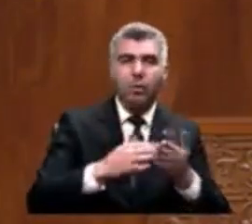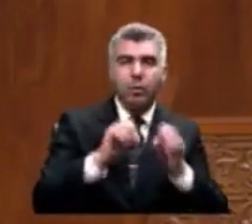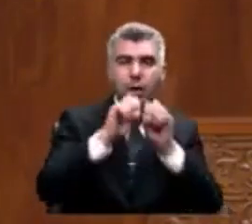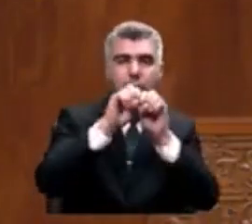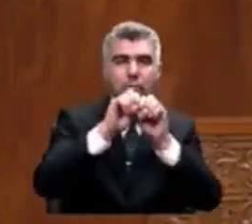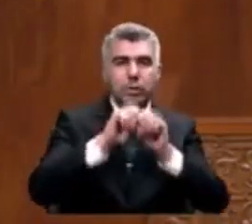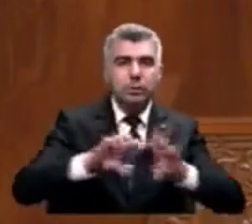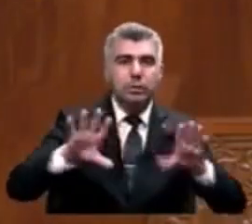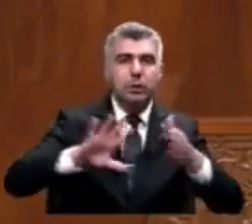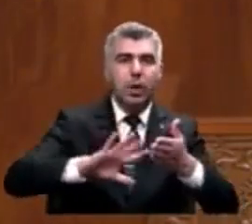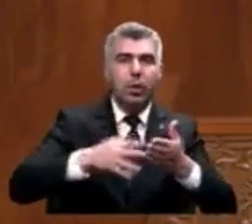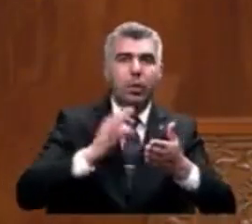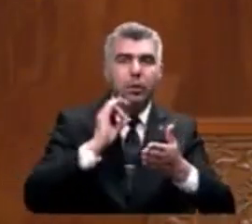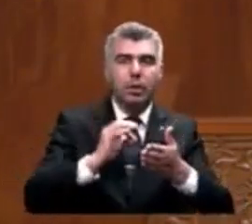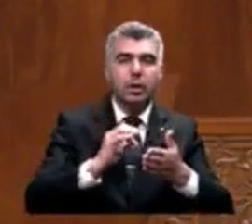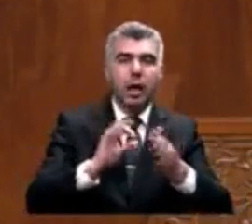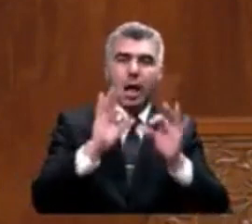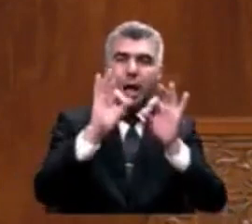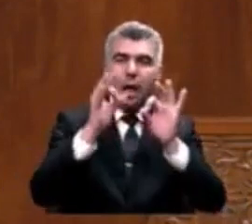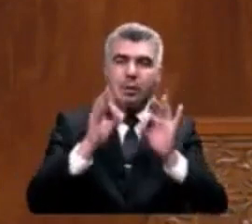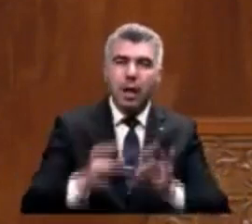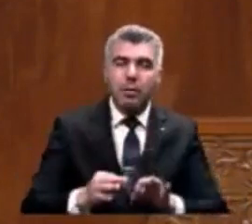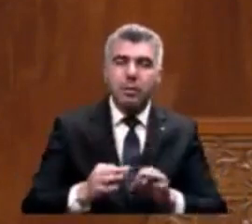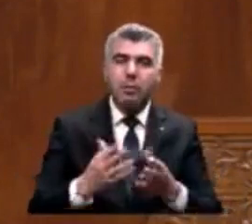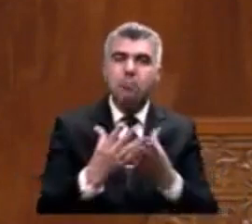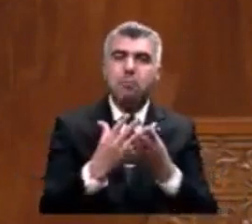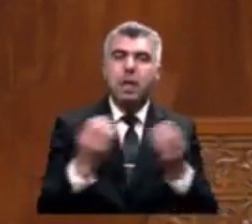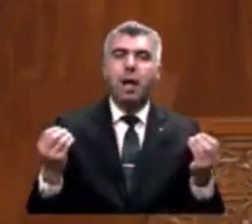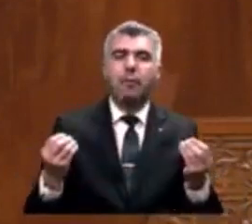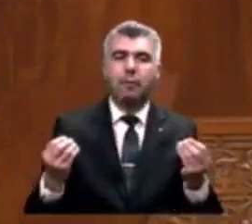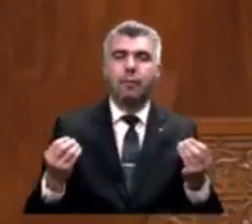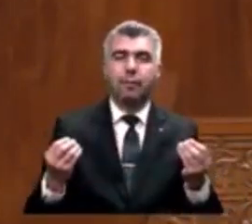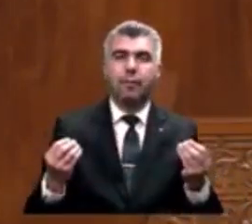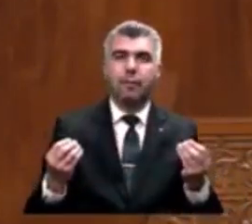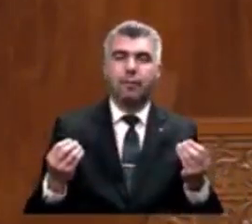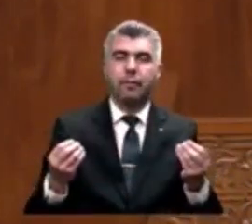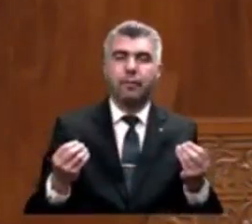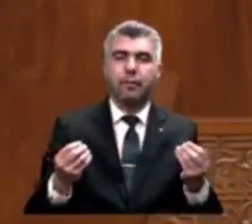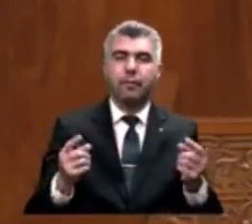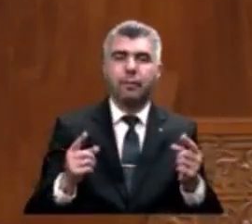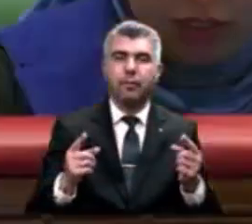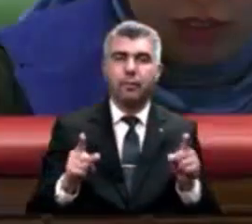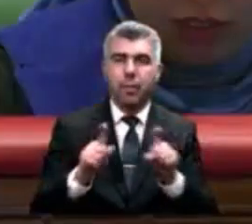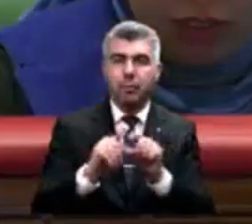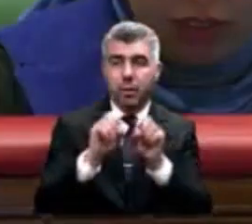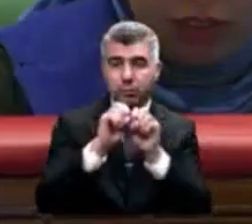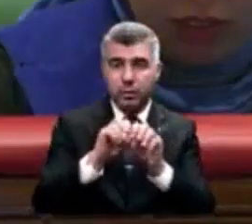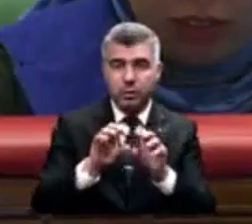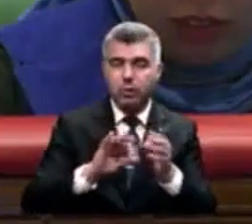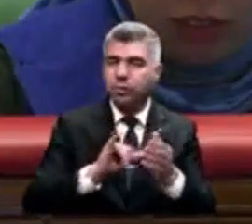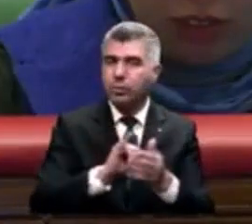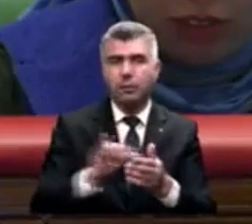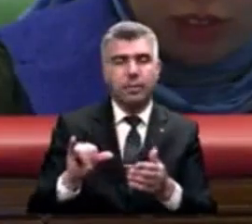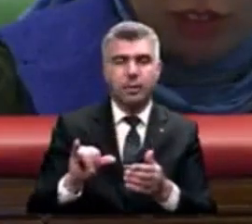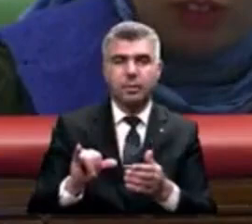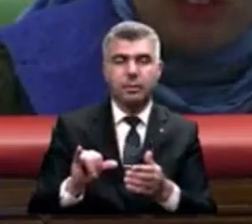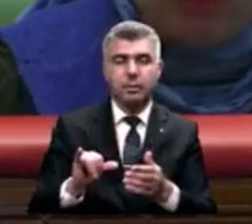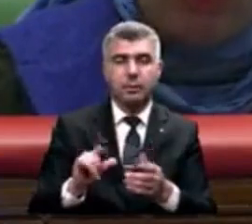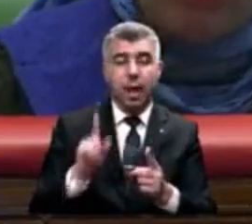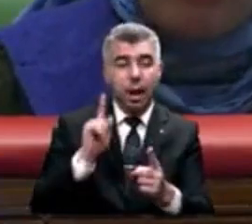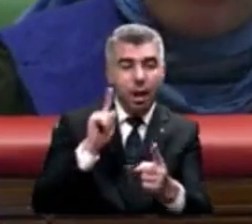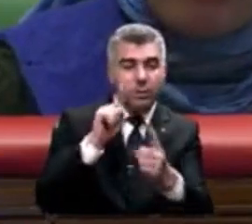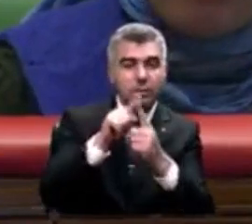وتنوزعوها على عدد ديال الأهداف راهم تنوصلوا حتى لحاجة. قلنا خصنا نركزوا على بعض